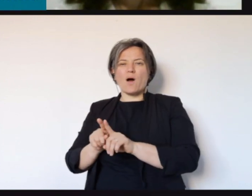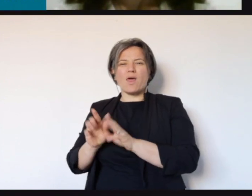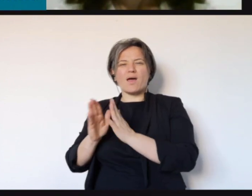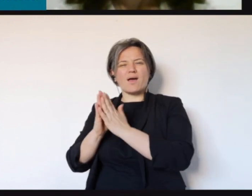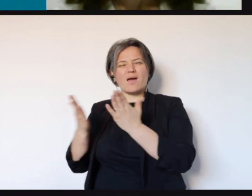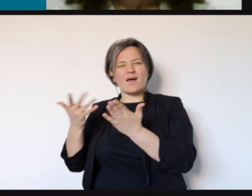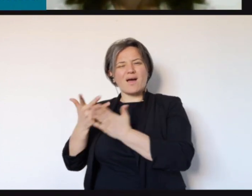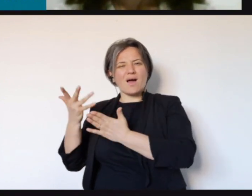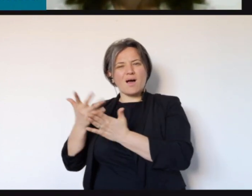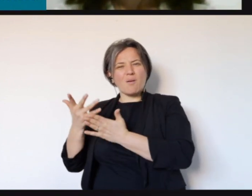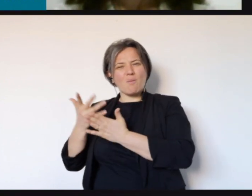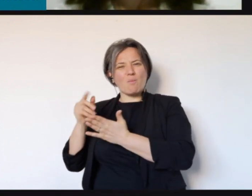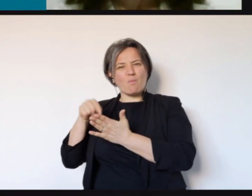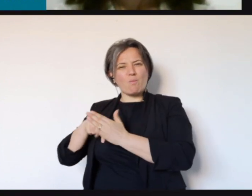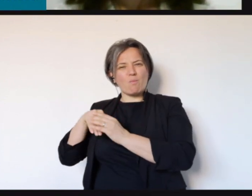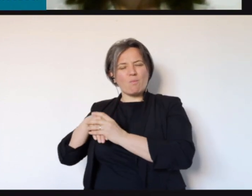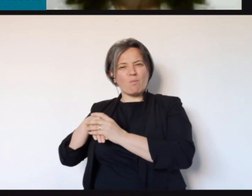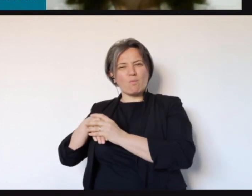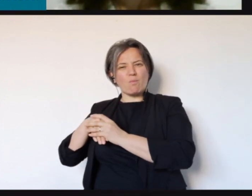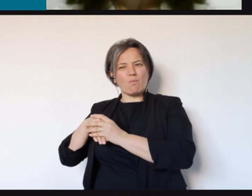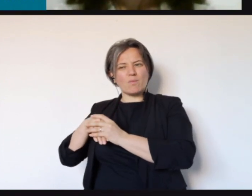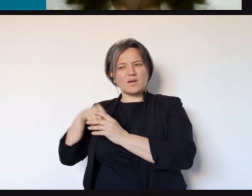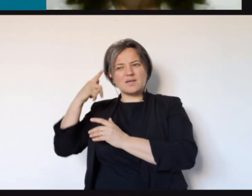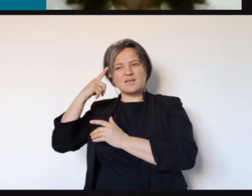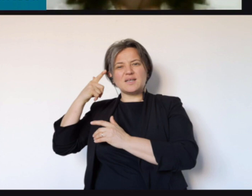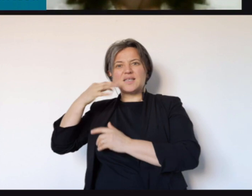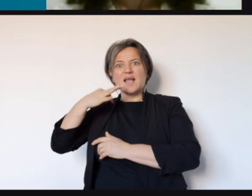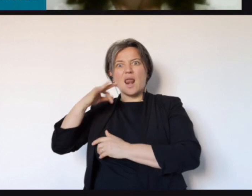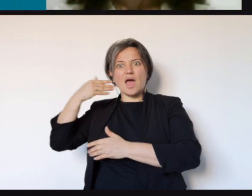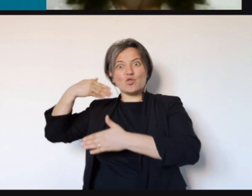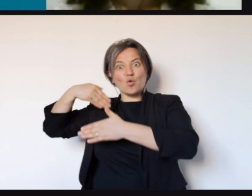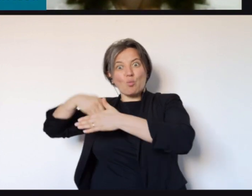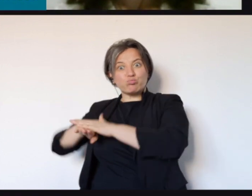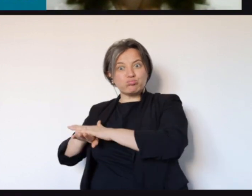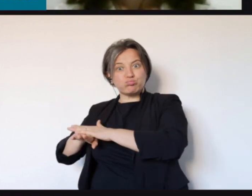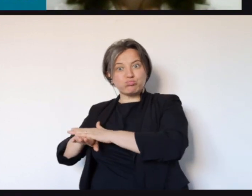Se si seppellisce il talento che uno